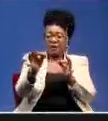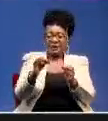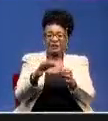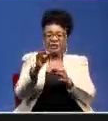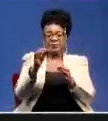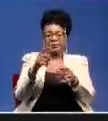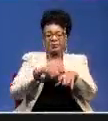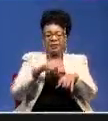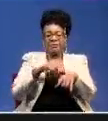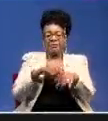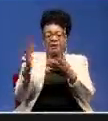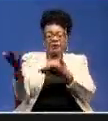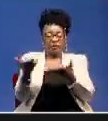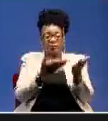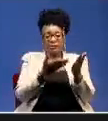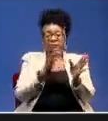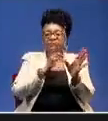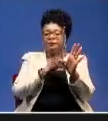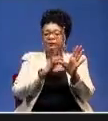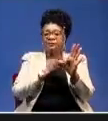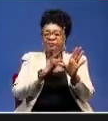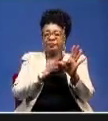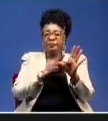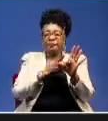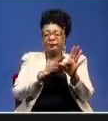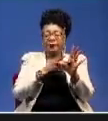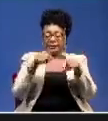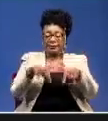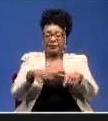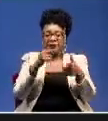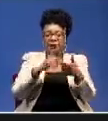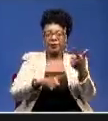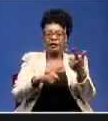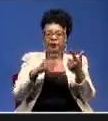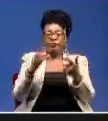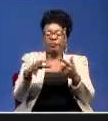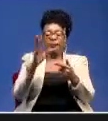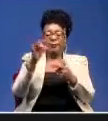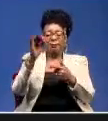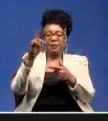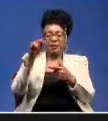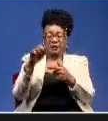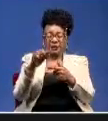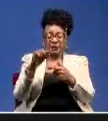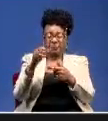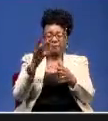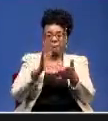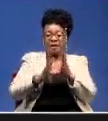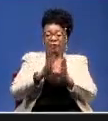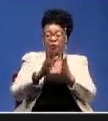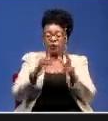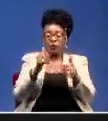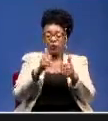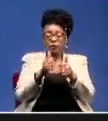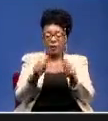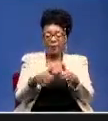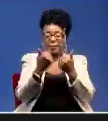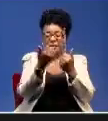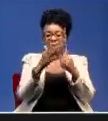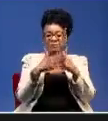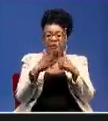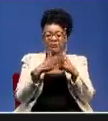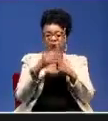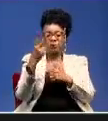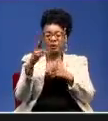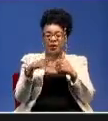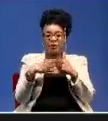kupata mwaliko wa kushiriki katika makala ya mwaka huu ya mbio za Berlin Marathon ambazo zitaandaliwa September 29 kabla ya